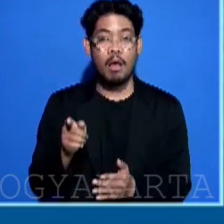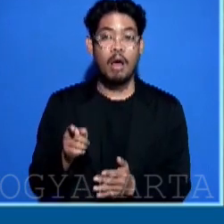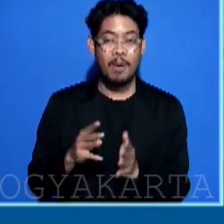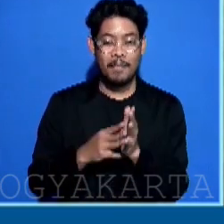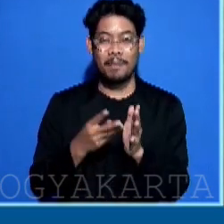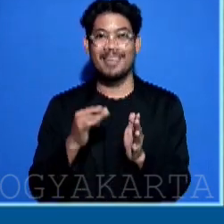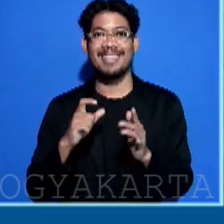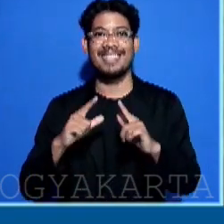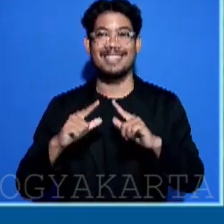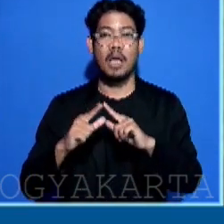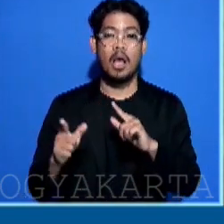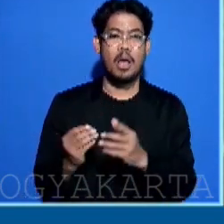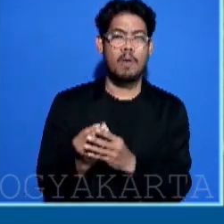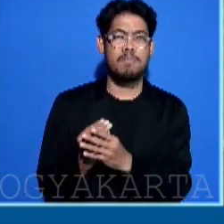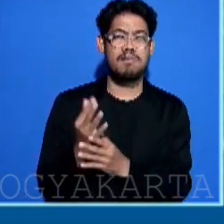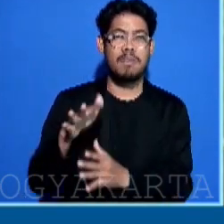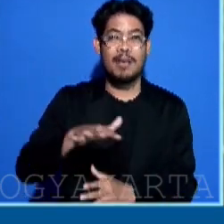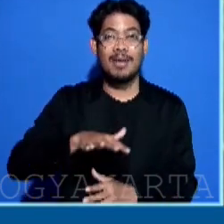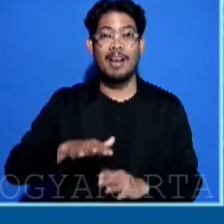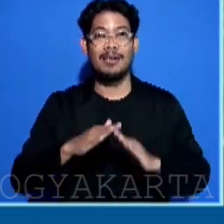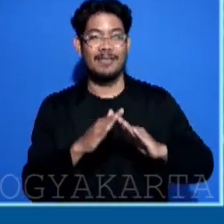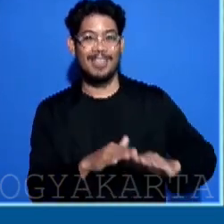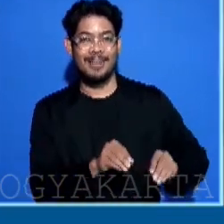ananginguh dataran rendah KAD